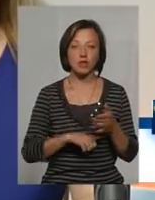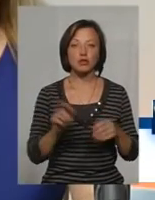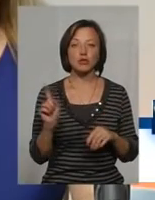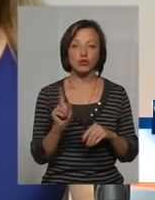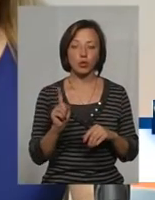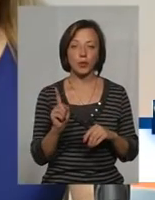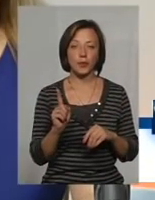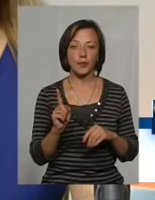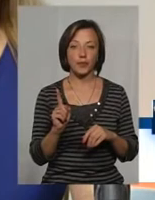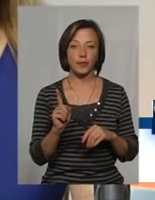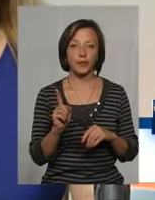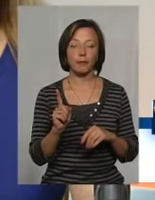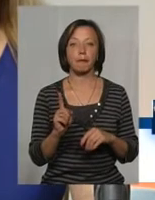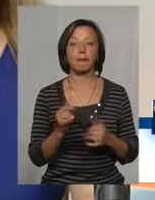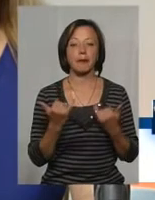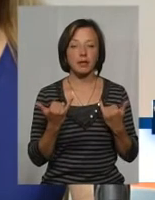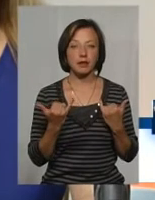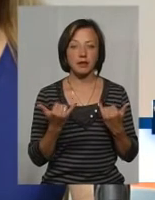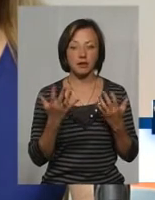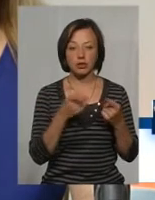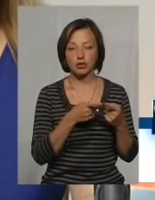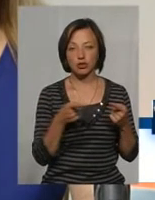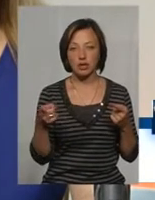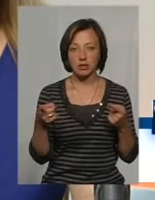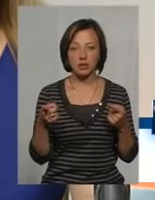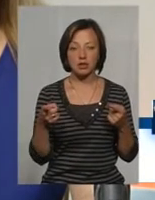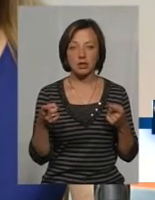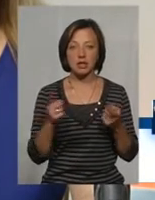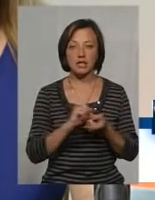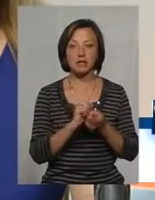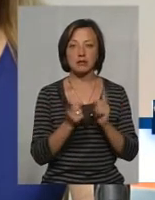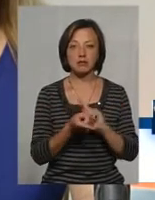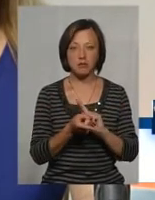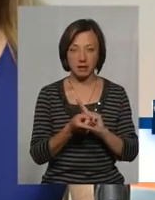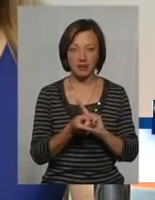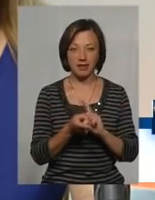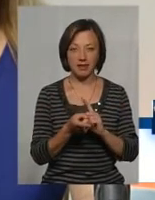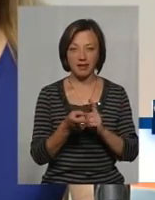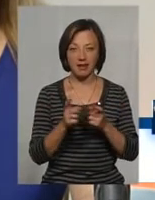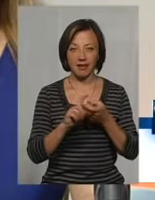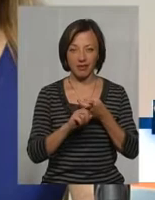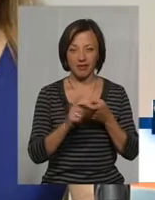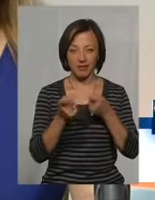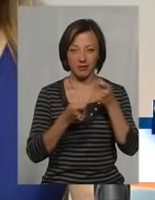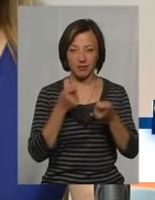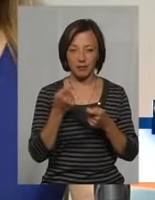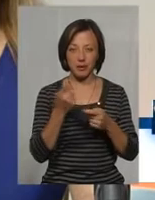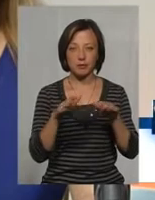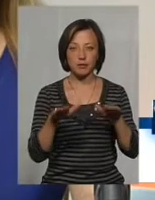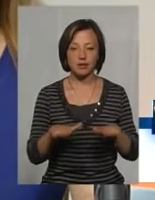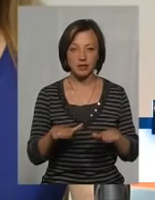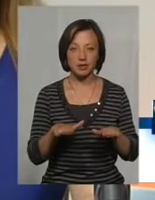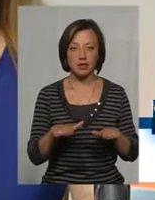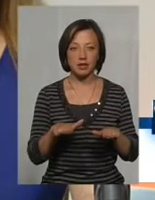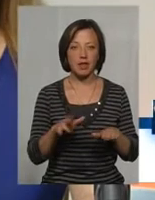що на даний час пройшла зміна збудника, тобто на даний час на перше місце